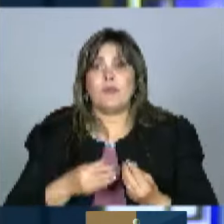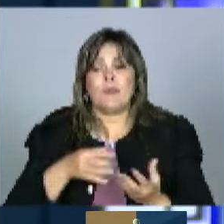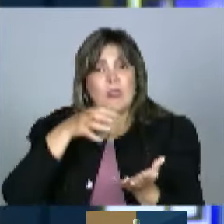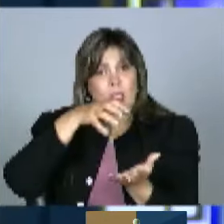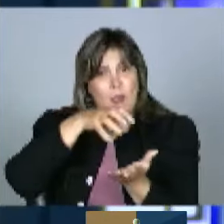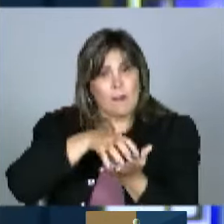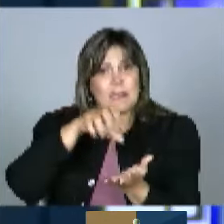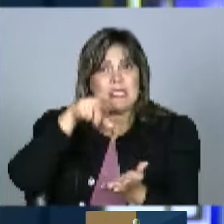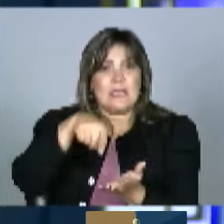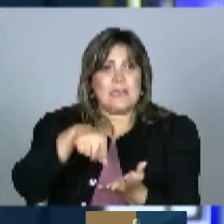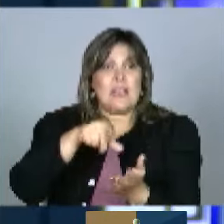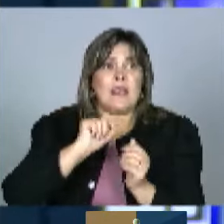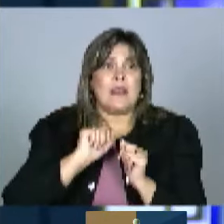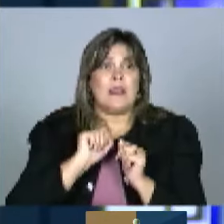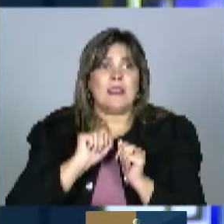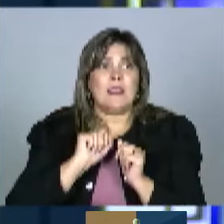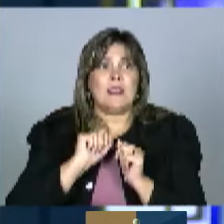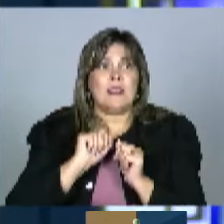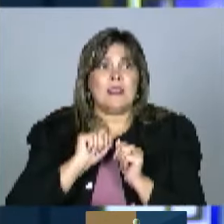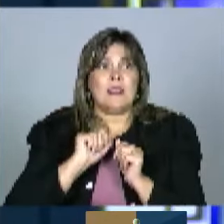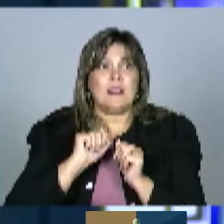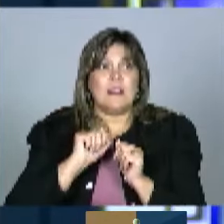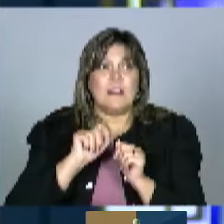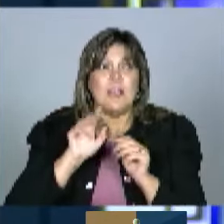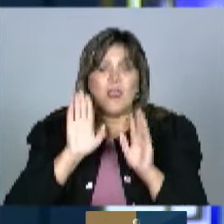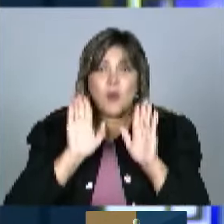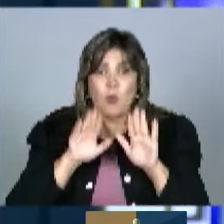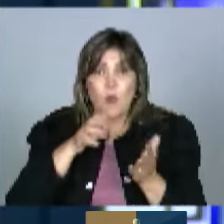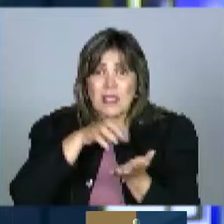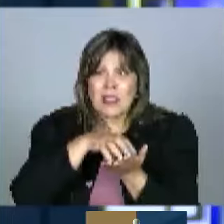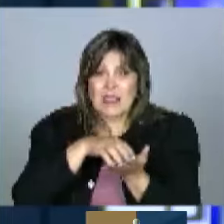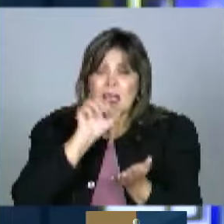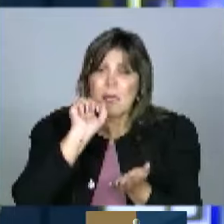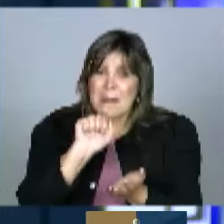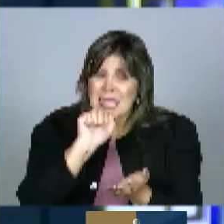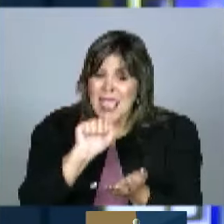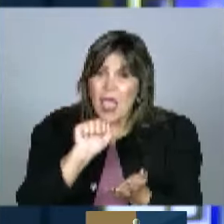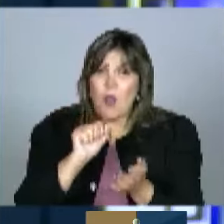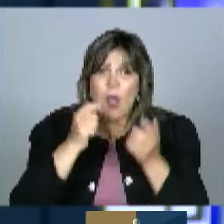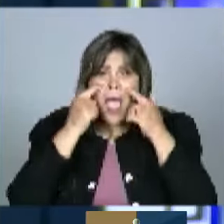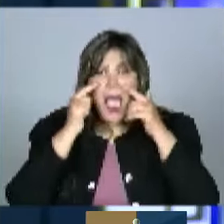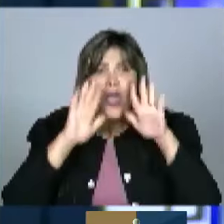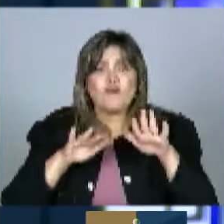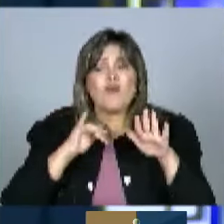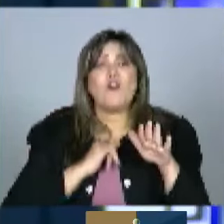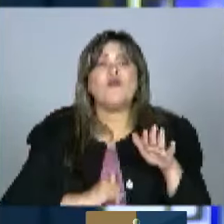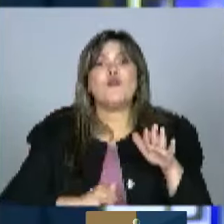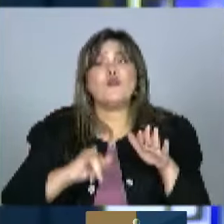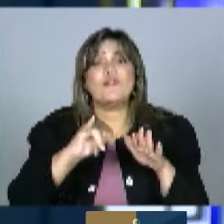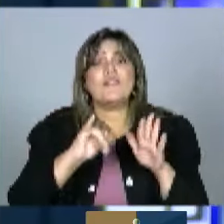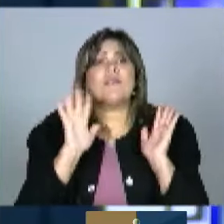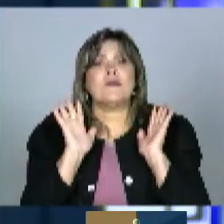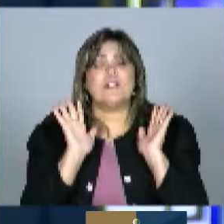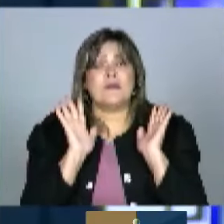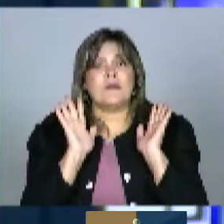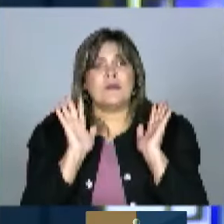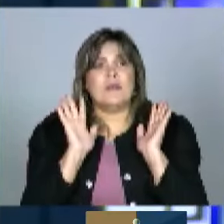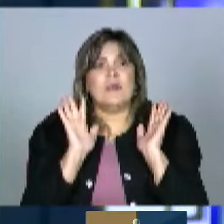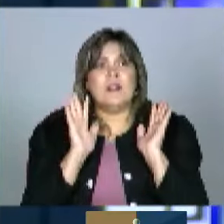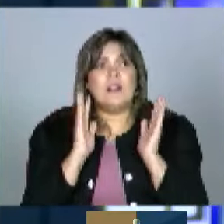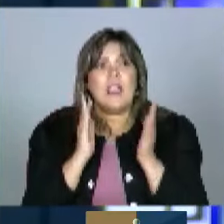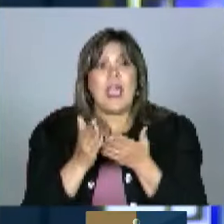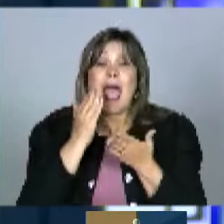سواء يتخذ من هذا المسكن مرعاه ومقداد اناه و